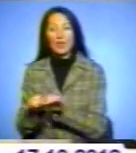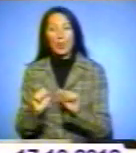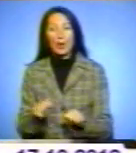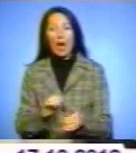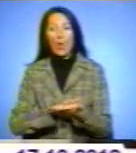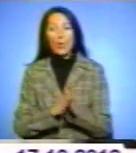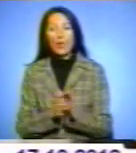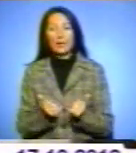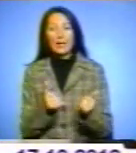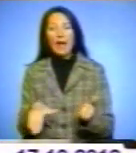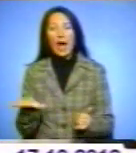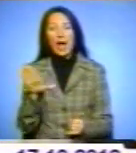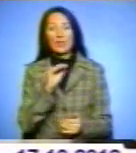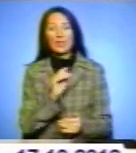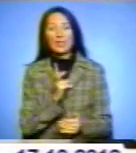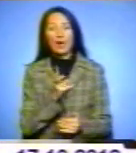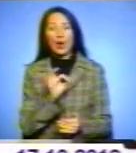всіх конфесій.